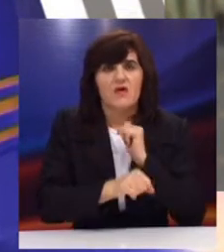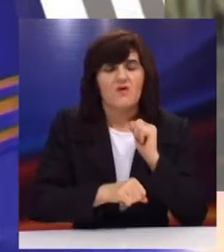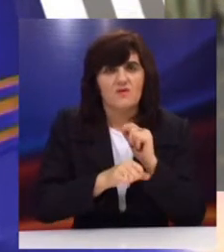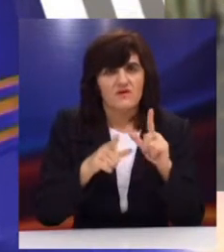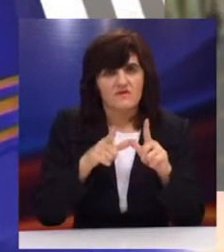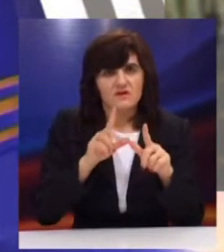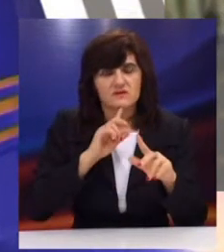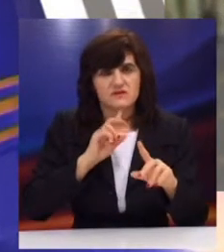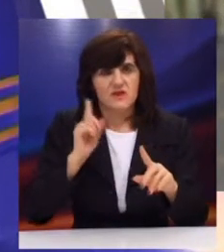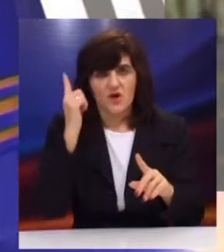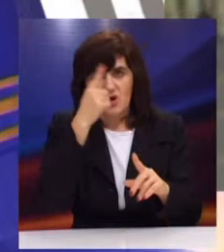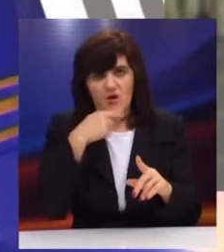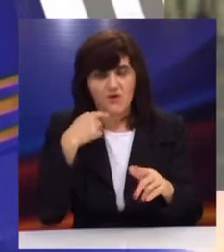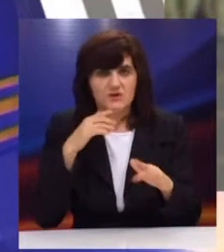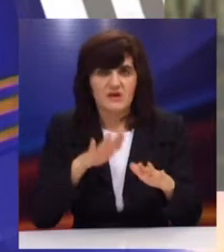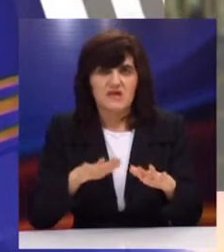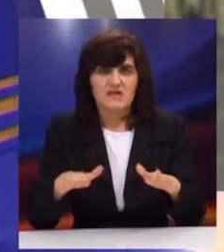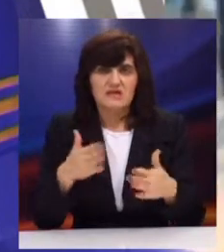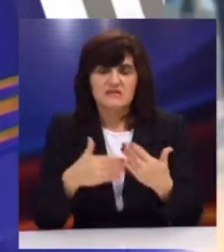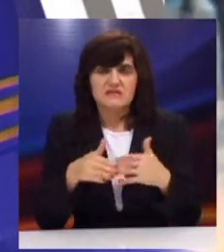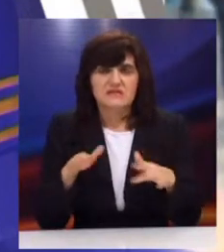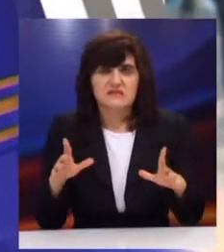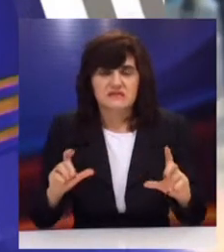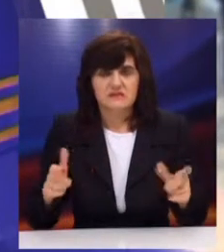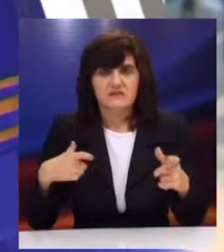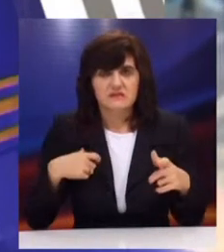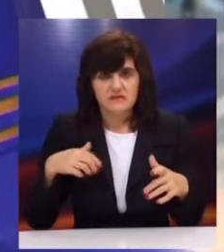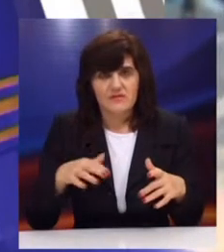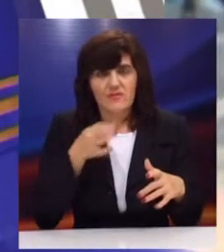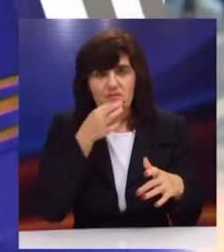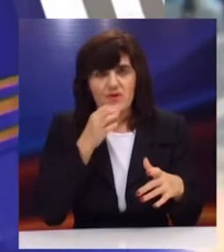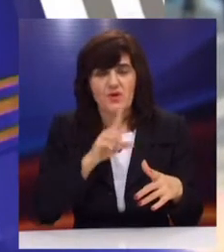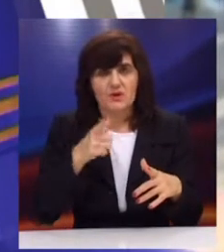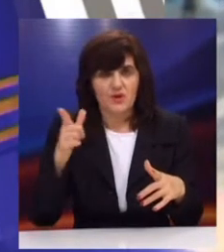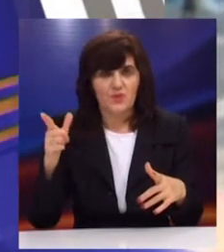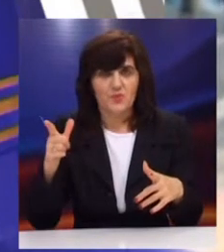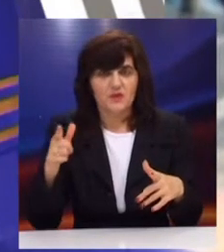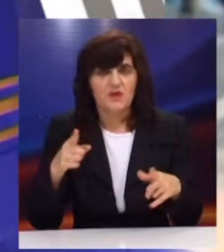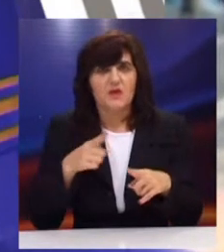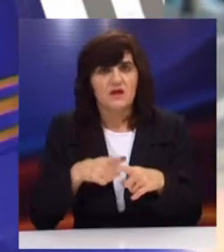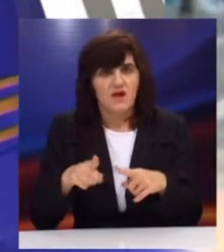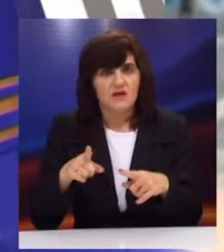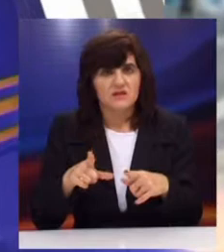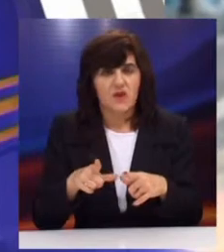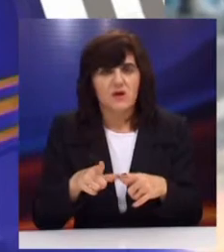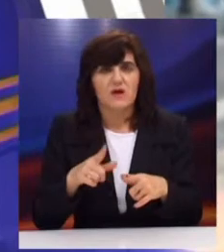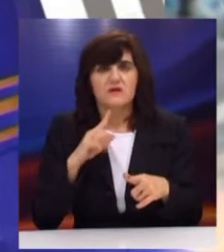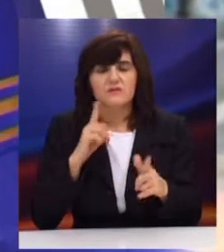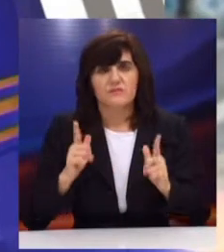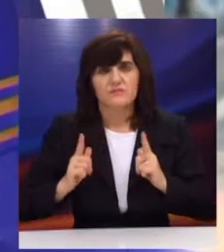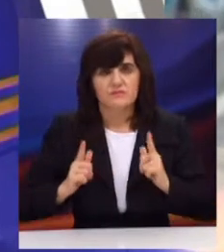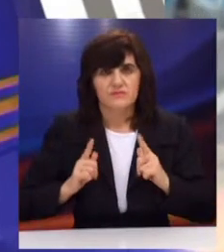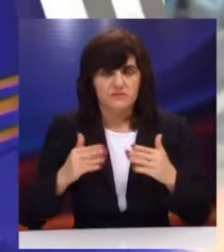primene univerzalnog dizajna, osobe sa cerebralnom i dečijom paralizom većinu stvari mogu raditi bolje od mnogih drugih. Iz tog razloga u